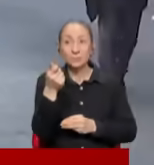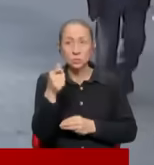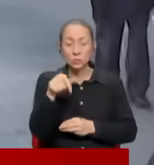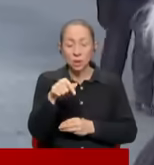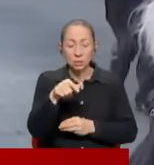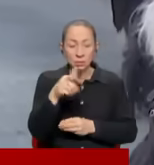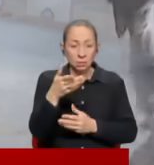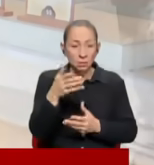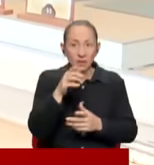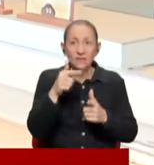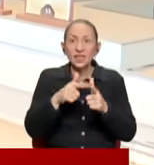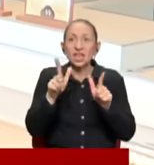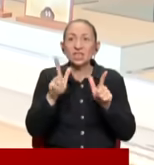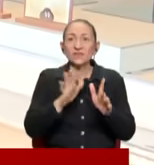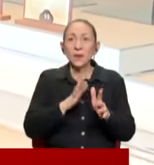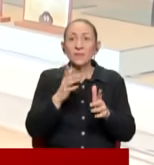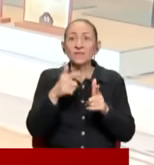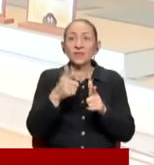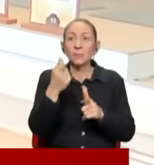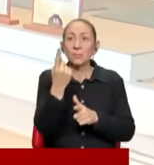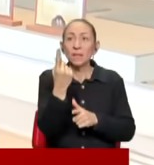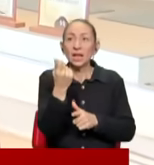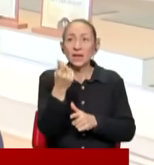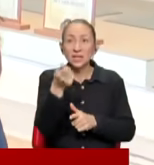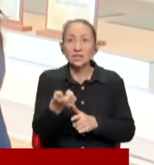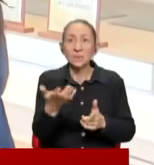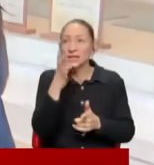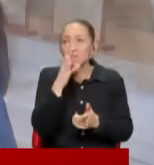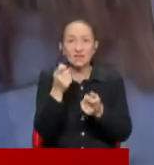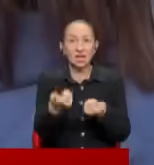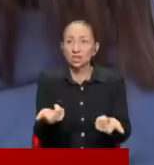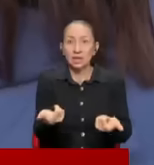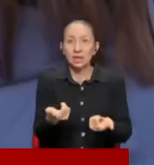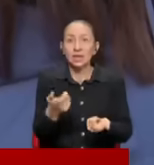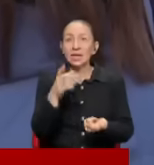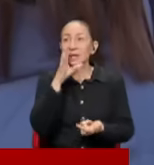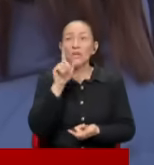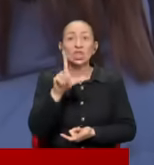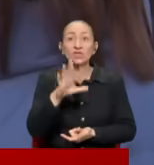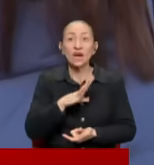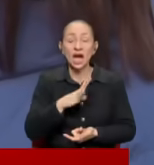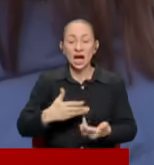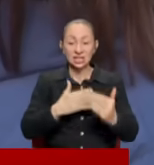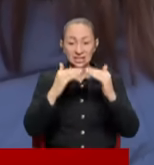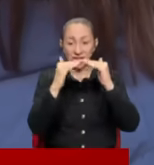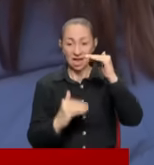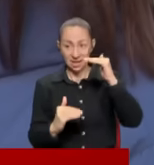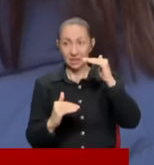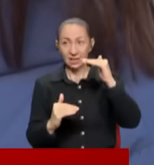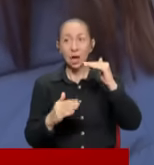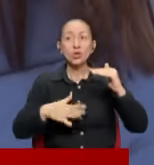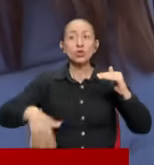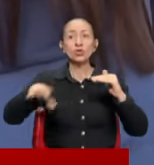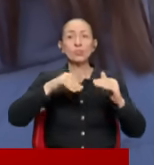şu anda fitreye ihtiyacı oldu. Fitre parası 1000 lira da verilsin ama kim verecek? Kimin ihtiyacı var dediğinizde açlık sınırının altındaki